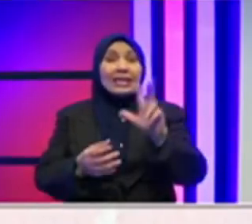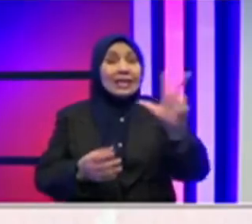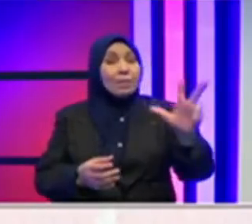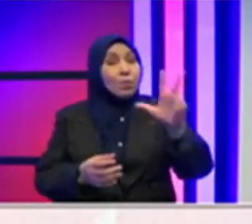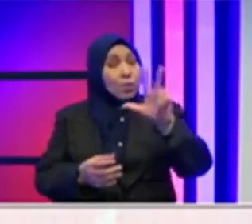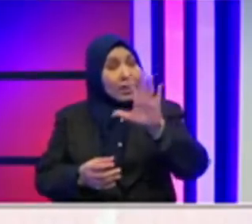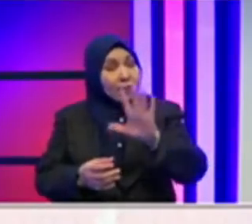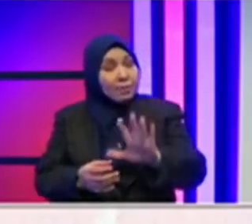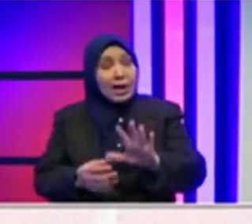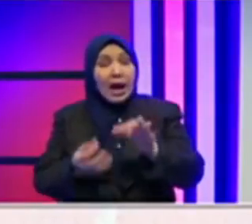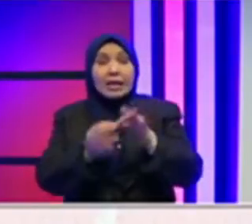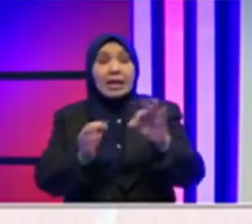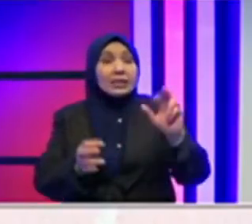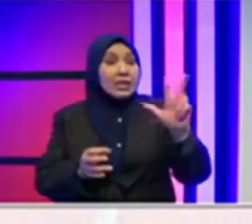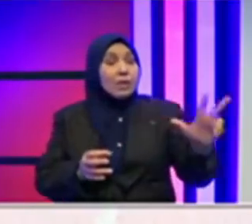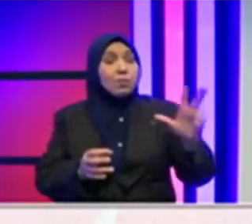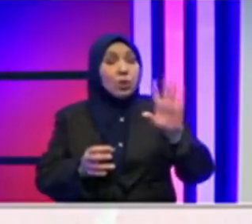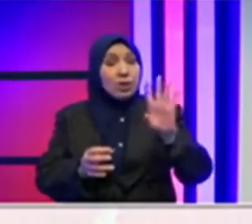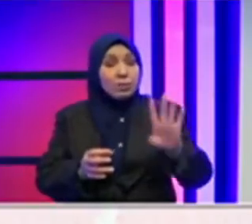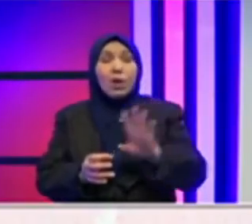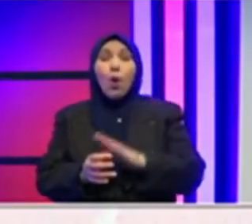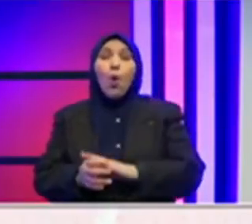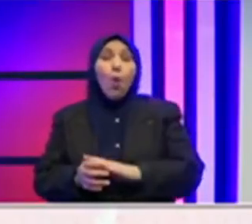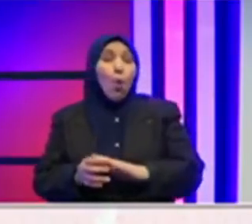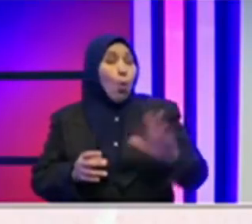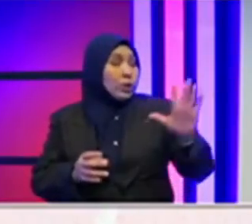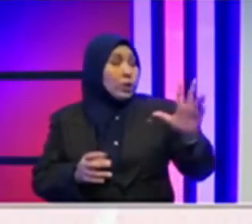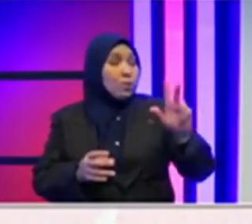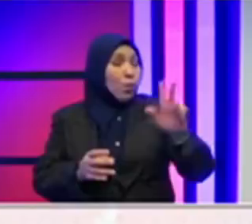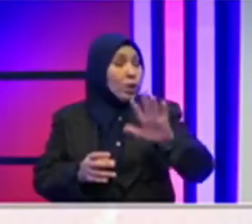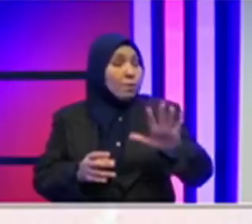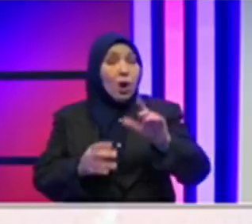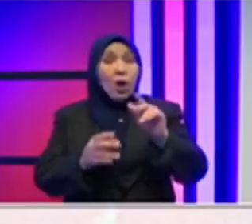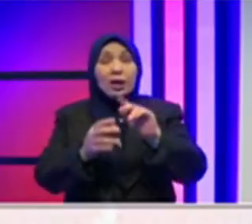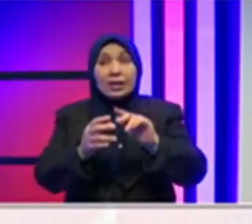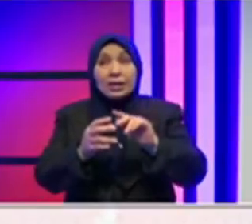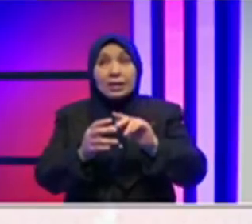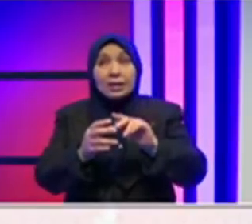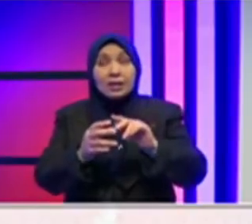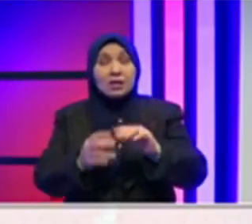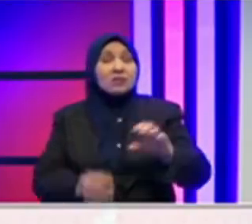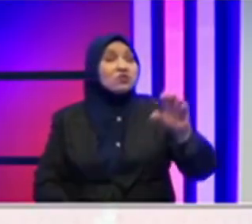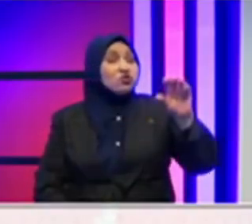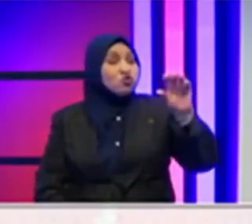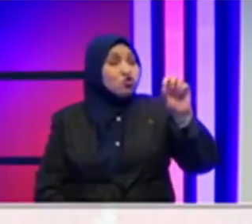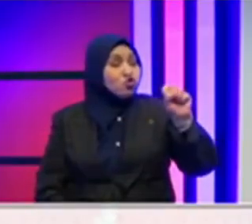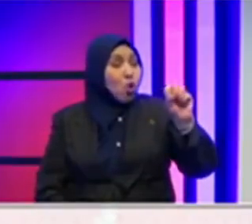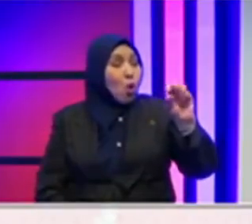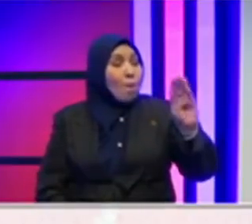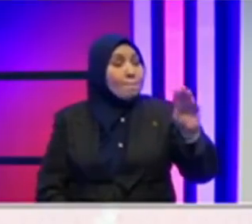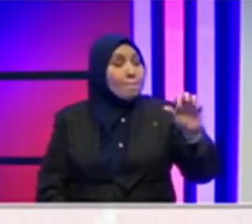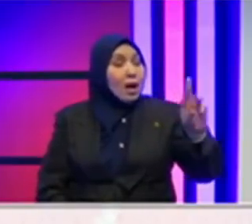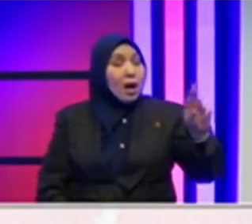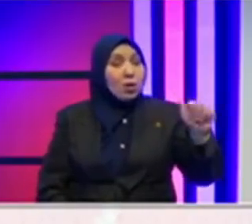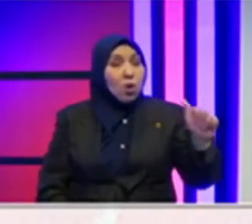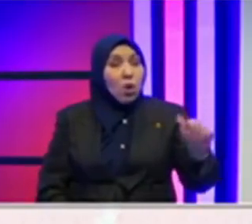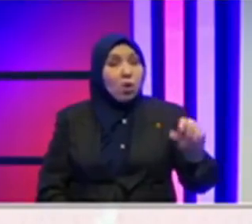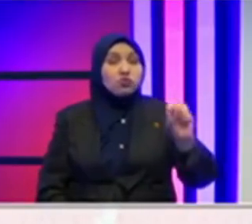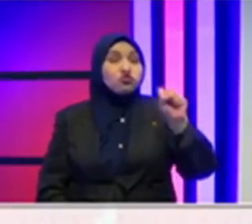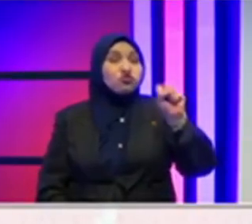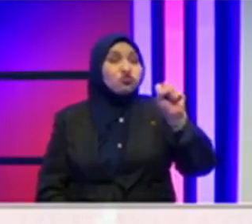ke-35, ayat 35, huruf sad berbaris di atas. Kalimahnya sabara,